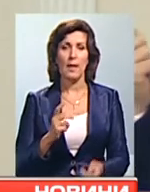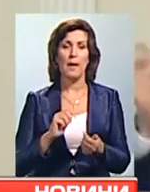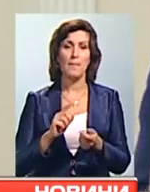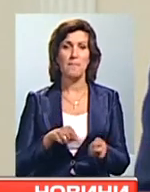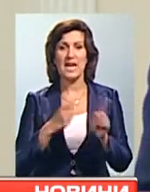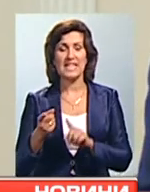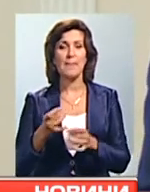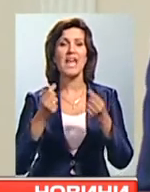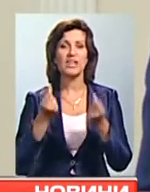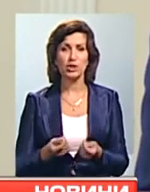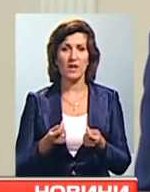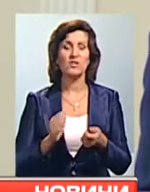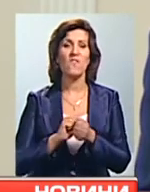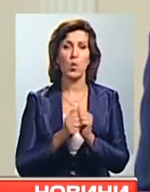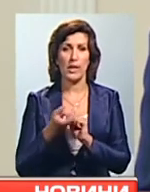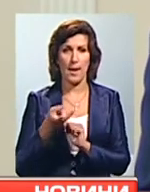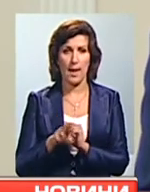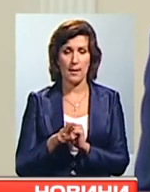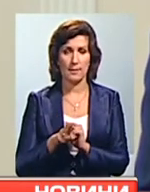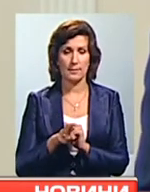перейдемо на дешевше вугілля,